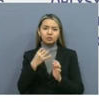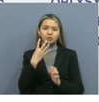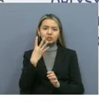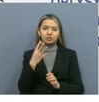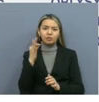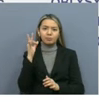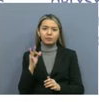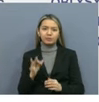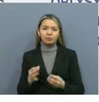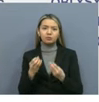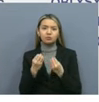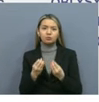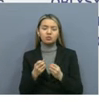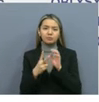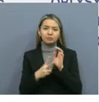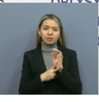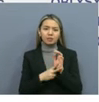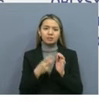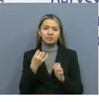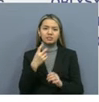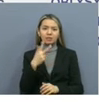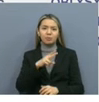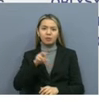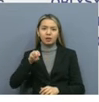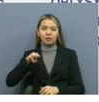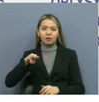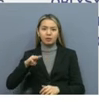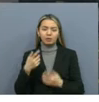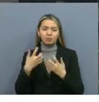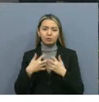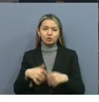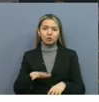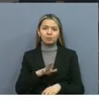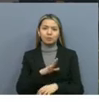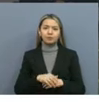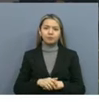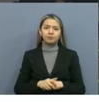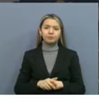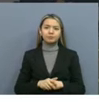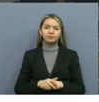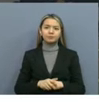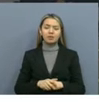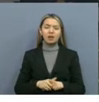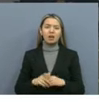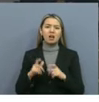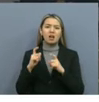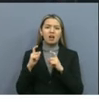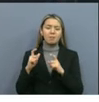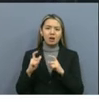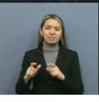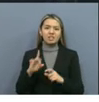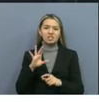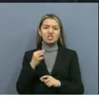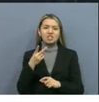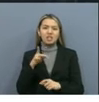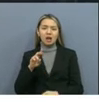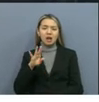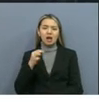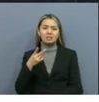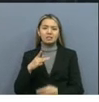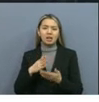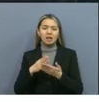172,7 пайыз, яғни 17,3 миллиард теңгені құрайды. Атап айтсақ, КамАЗ инжиниринг, Асыларман, Енки, Ақсайнан,